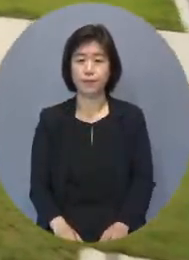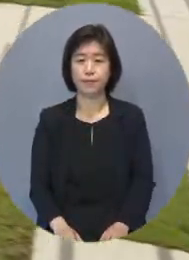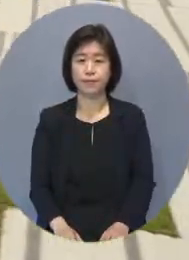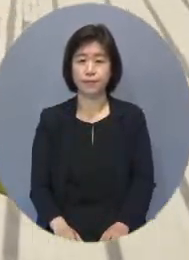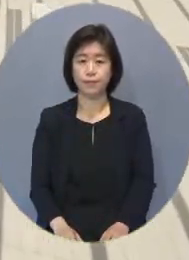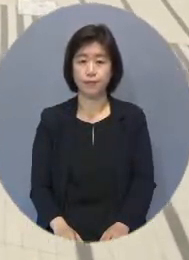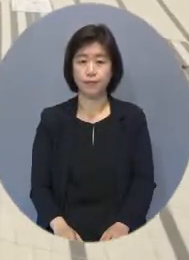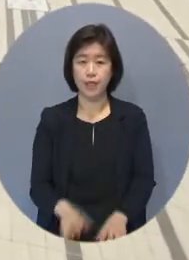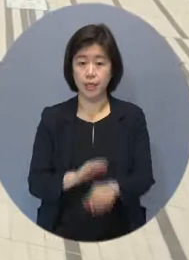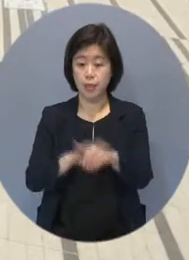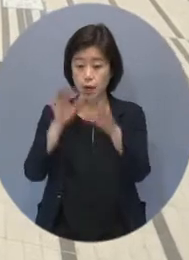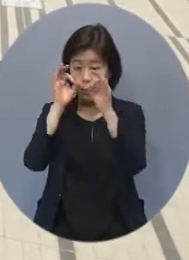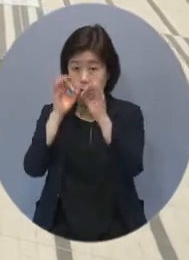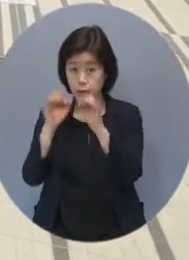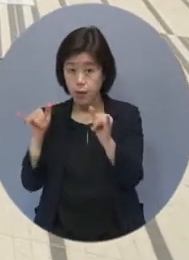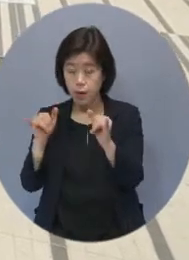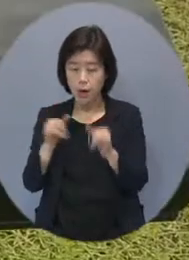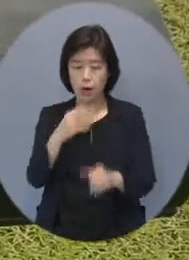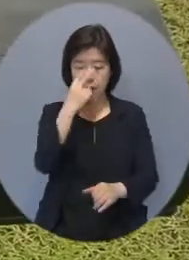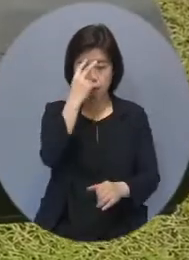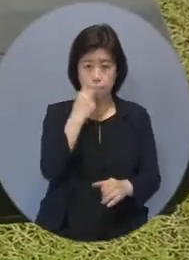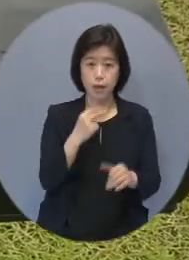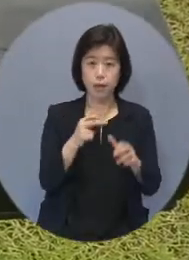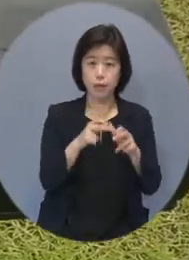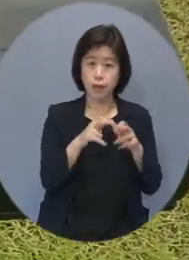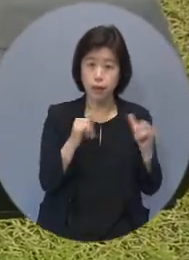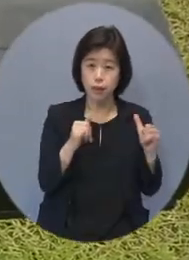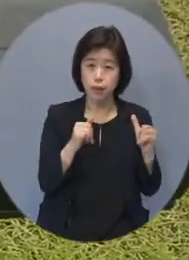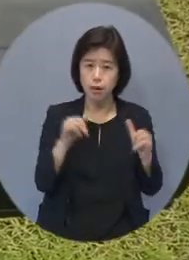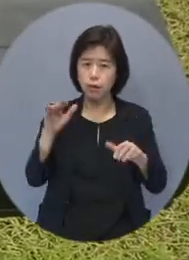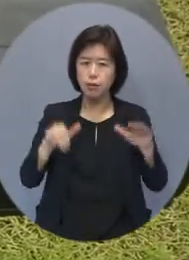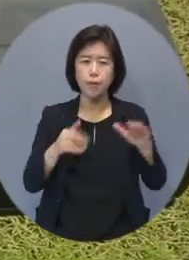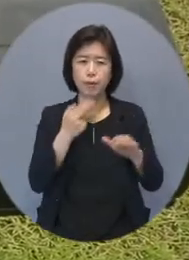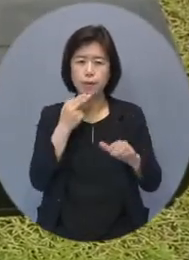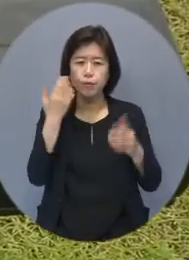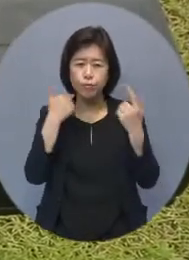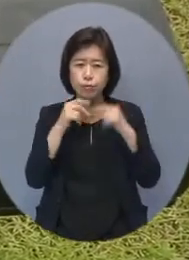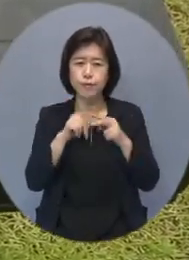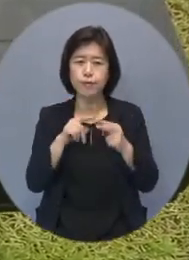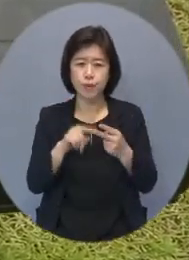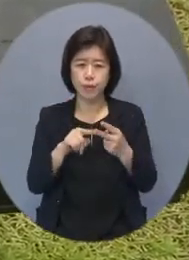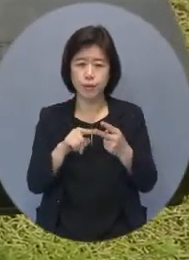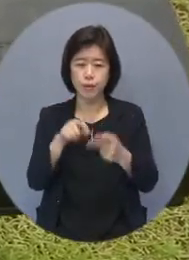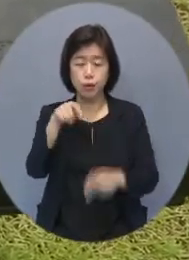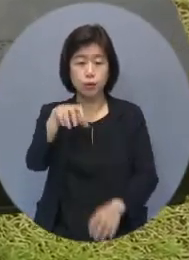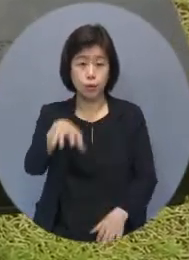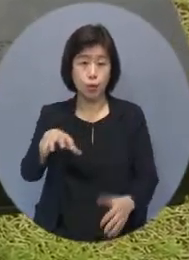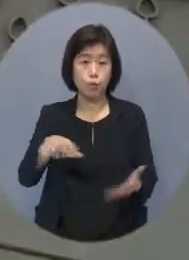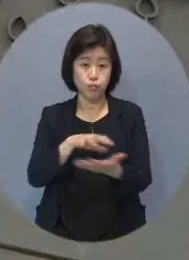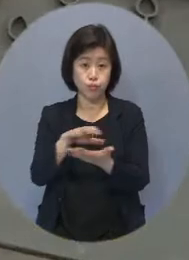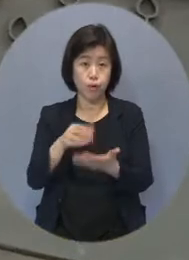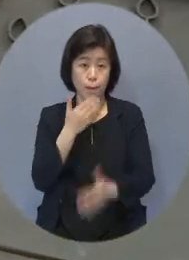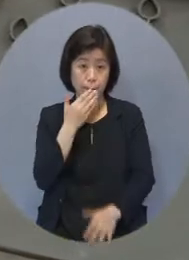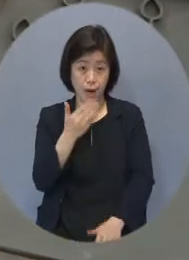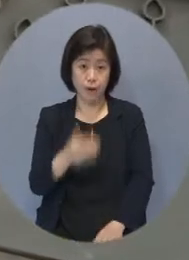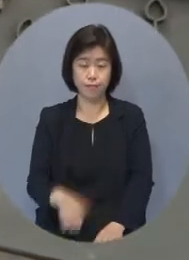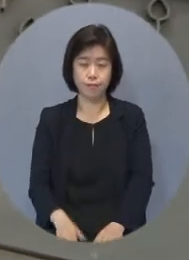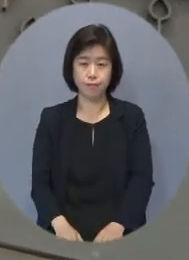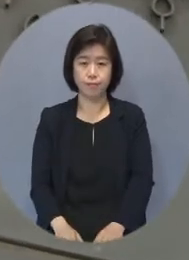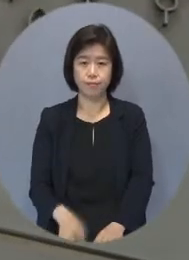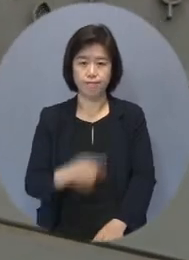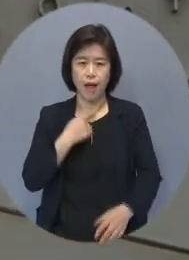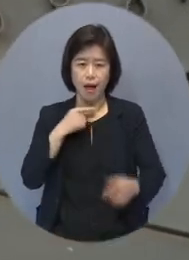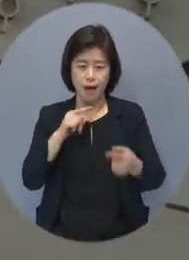정한인 시각장애인 차별 없이 누구나 누릴 수 있는 공간. 당연하지만 당연하지 않은 세상을